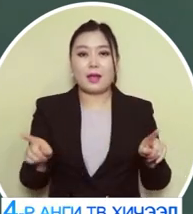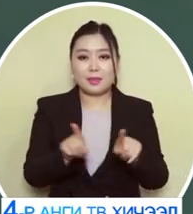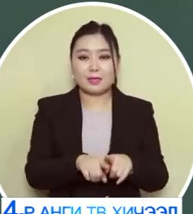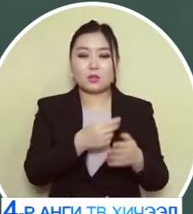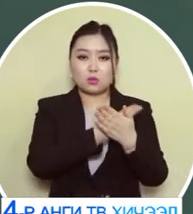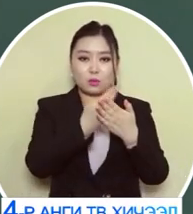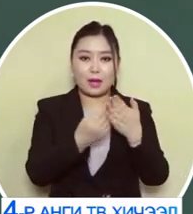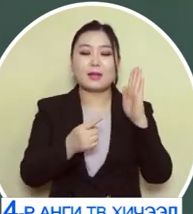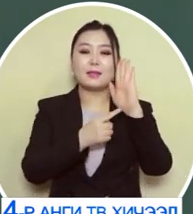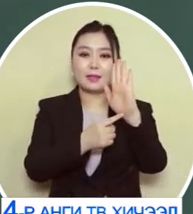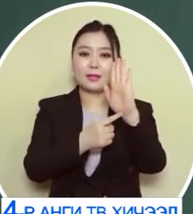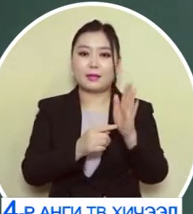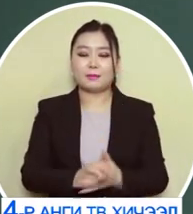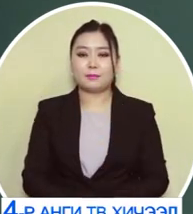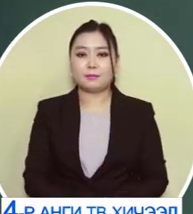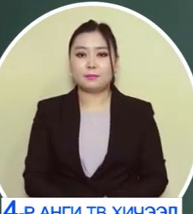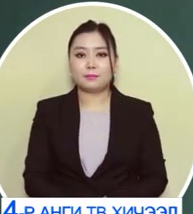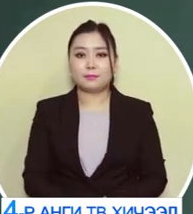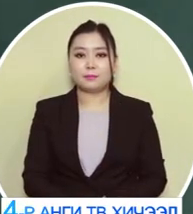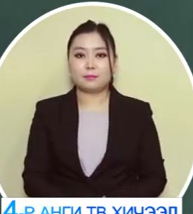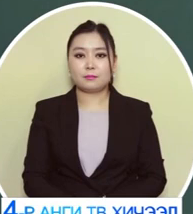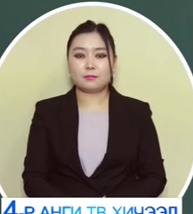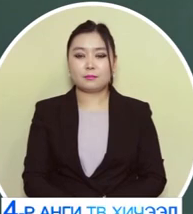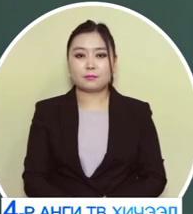Алғашқы тізбегімізді қайталап сызайық.